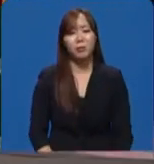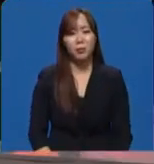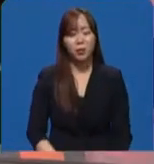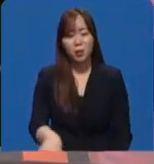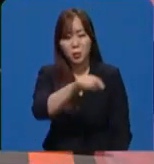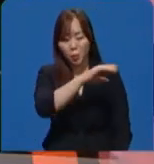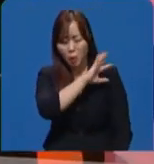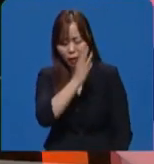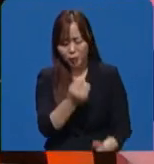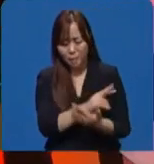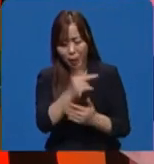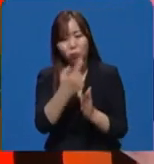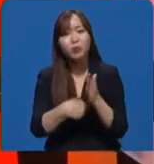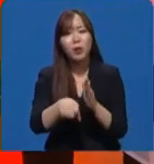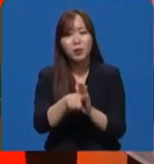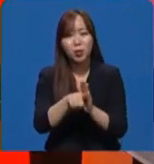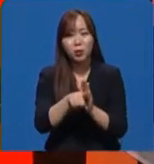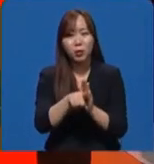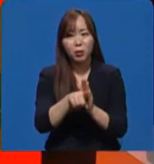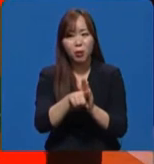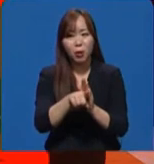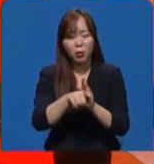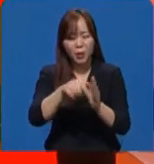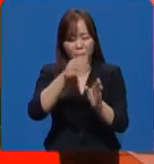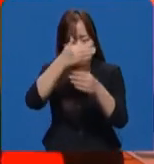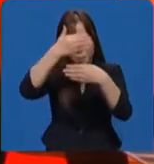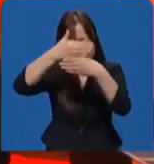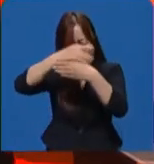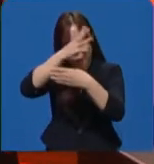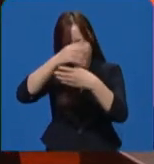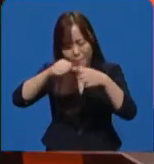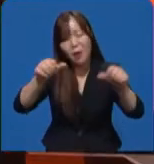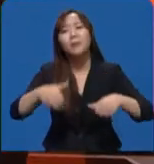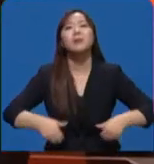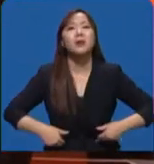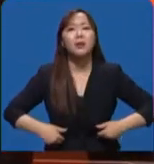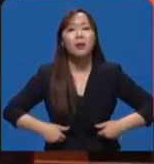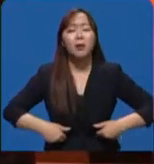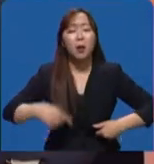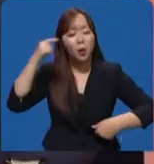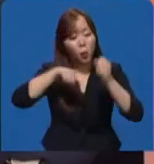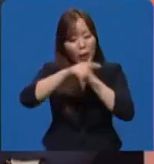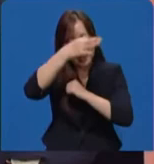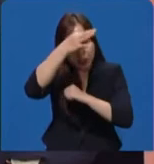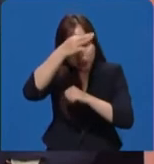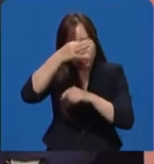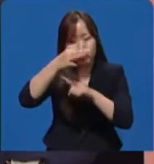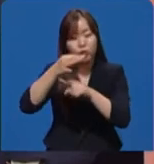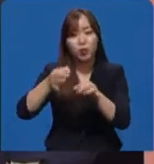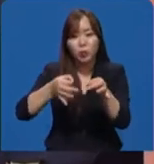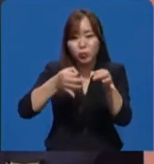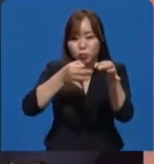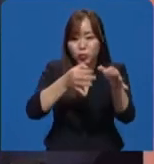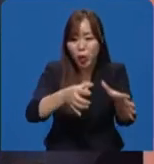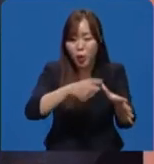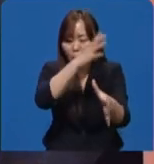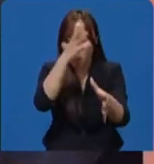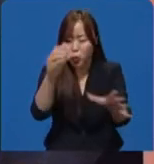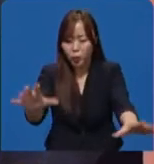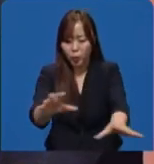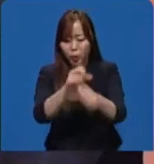바꾸기 위해서는 부서의 칸막이를 깨야 되고요. 그렇게 해서 저는 과학기술과 투자를